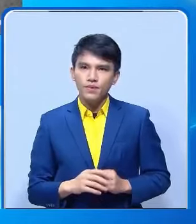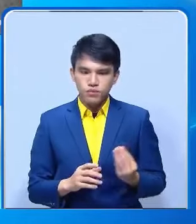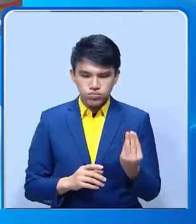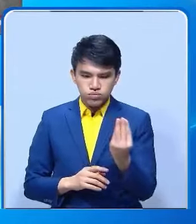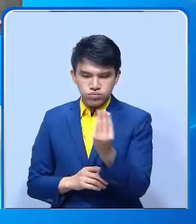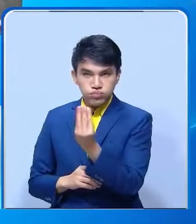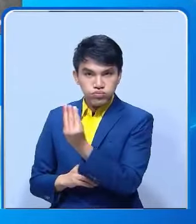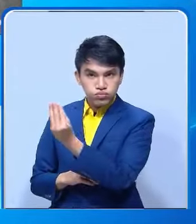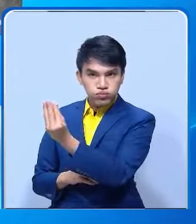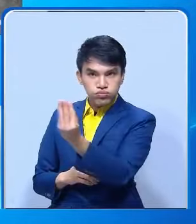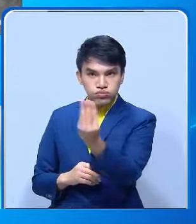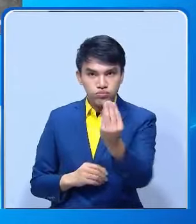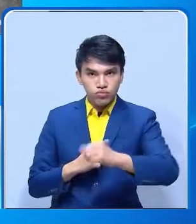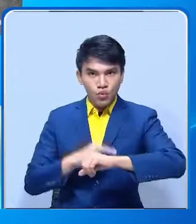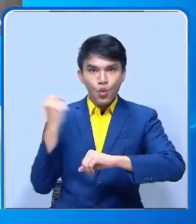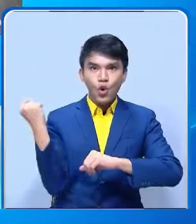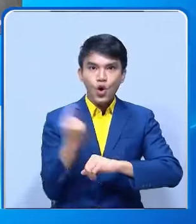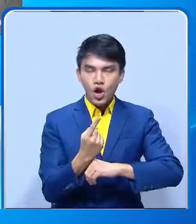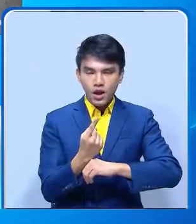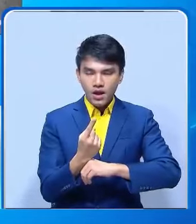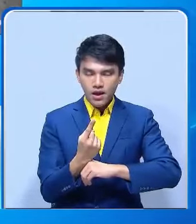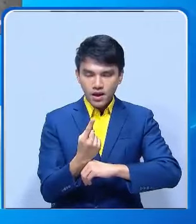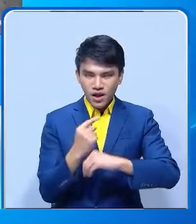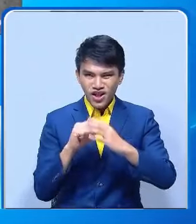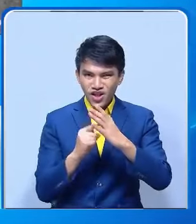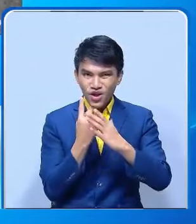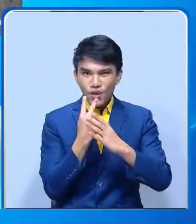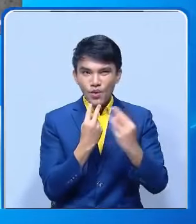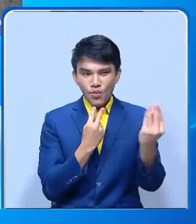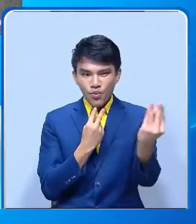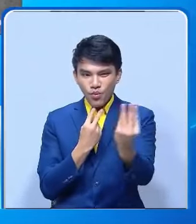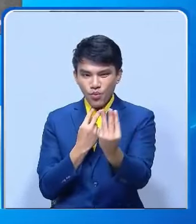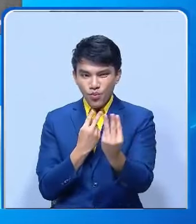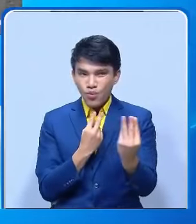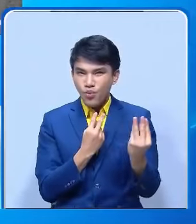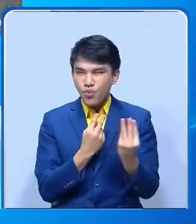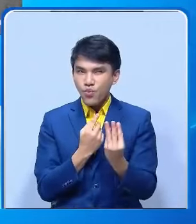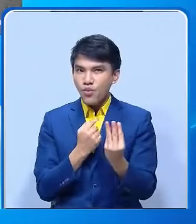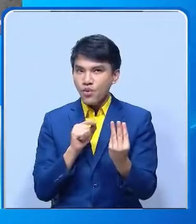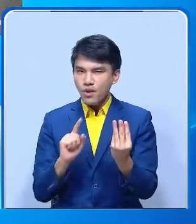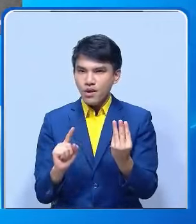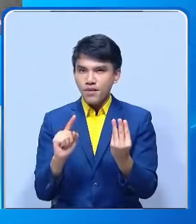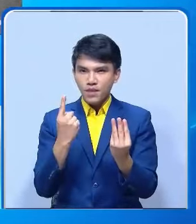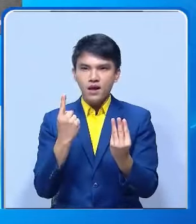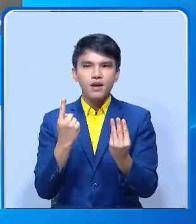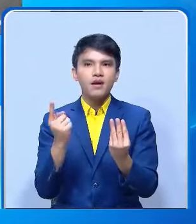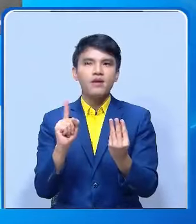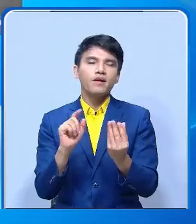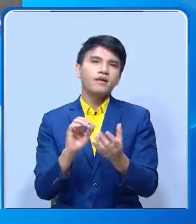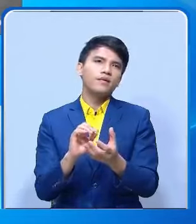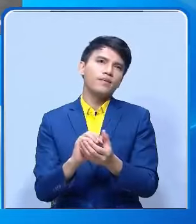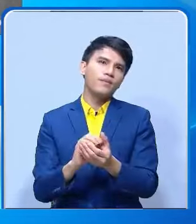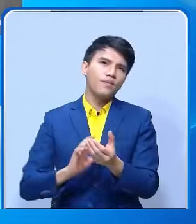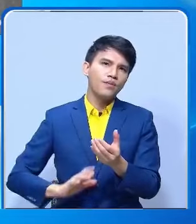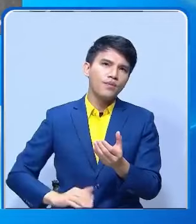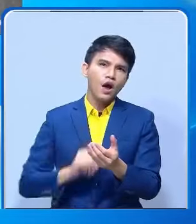ตุการณ์มันเกิดขึ้นเนี่ยตีหนึ่งกว่าๆตอนแรกๆก็ลอยผ่านกล้องสักพักกลับมาใหม่คราวนี้สุนัขเห่า